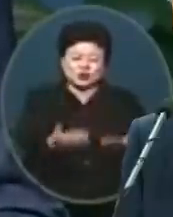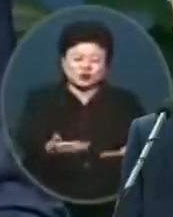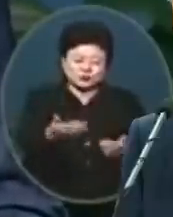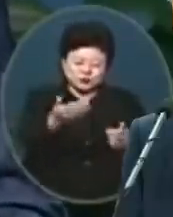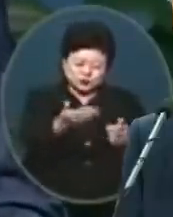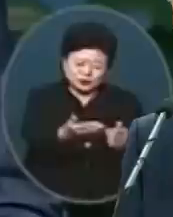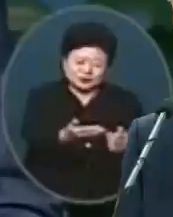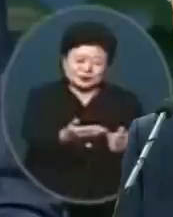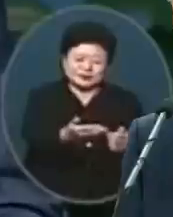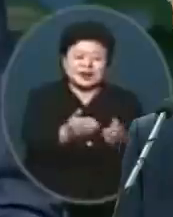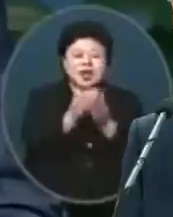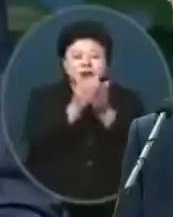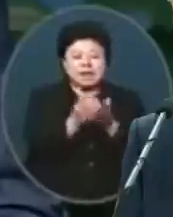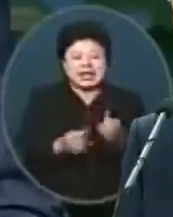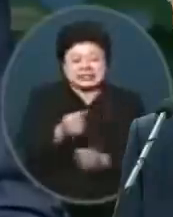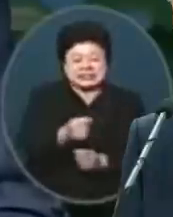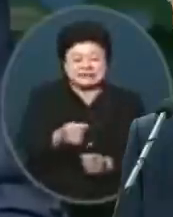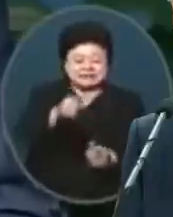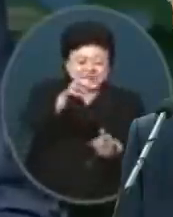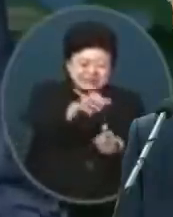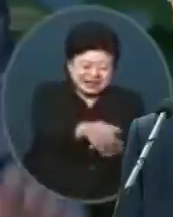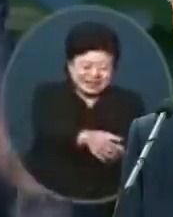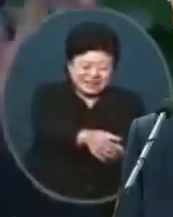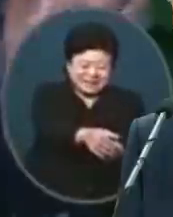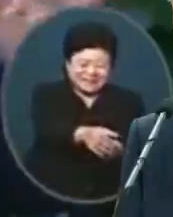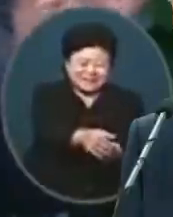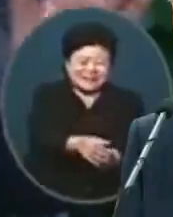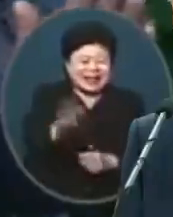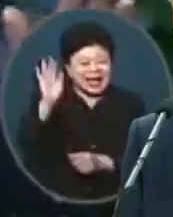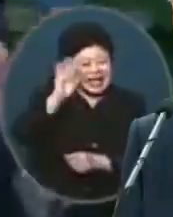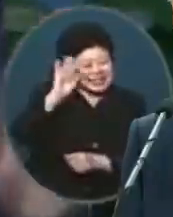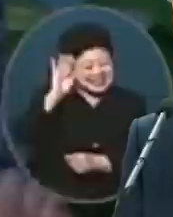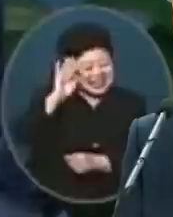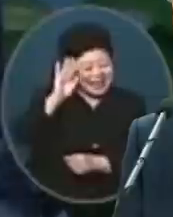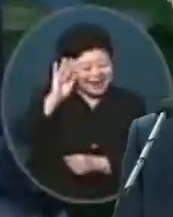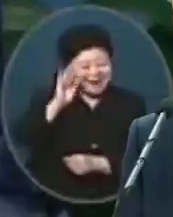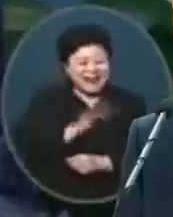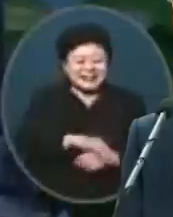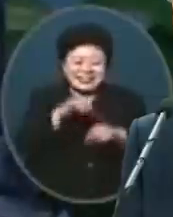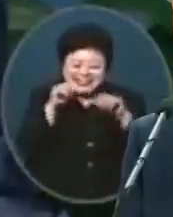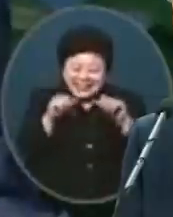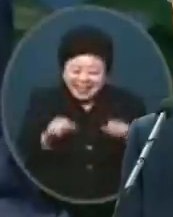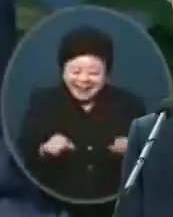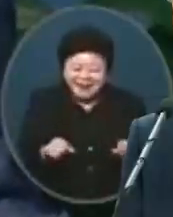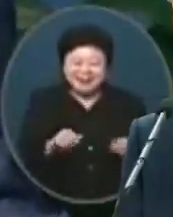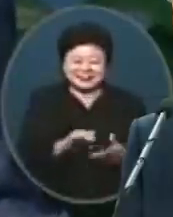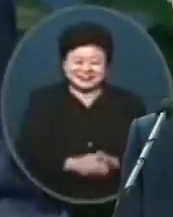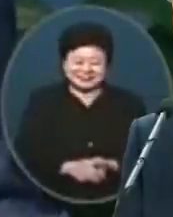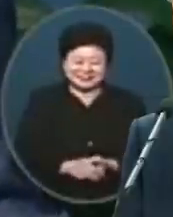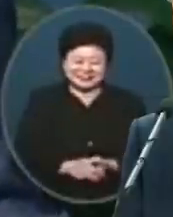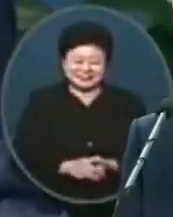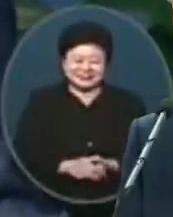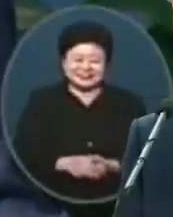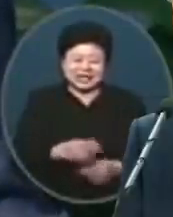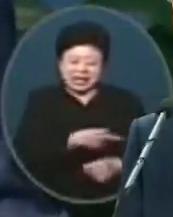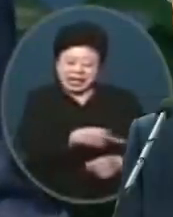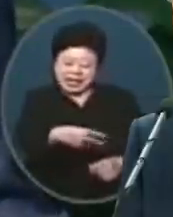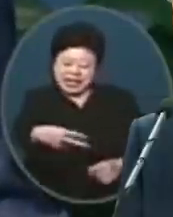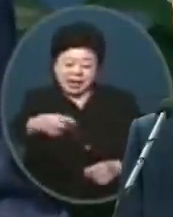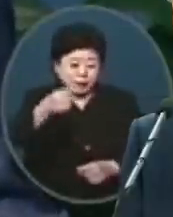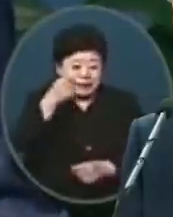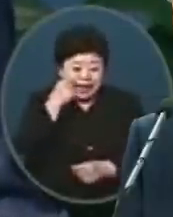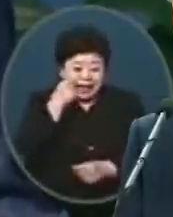주님 배에 씻습니다. 씻고 난 다음 안녕히 가십시오. 나는 헤엄쳐서 따라갈 수는